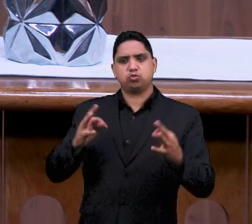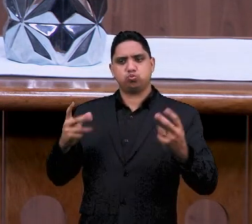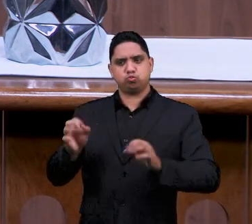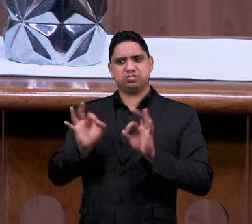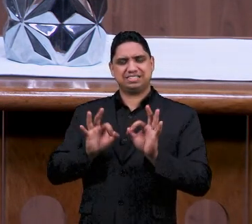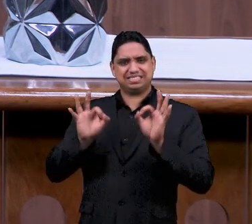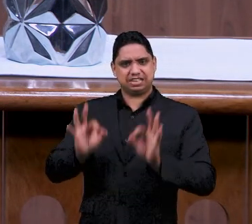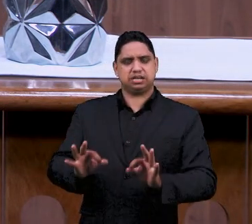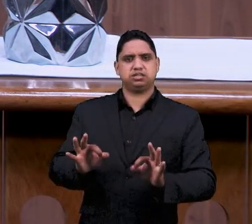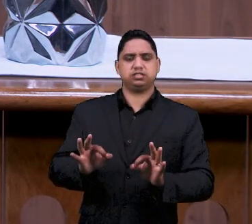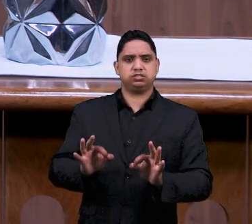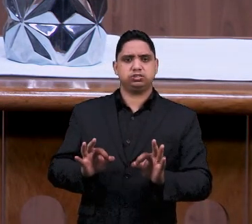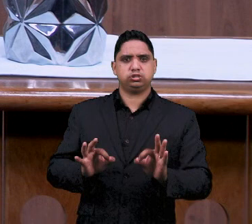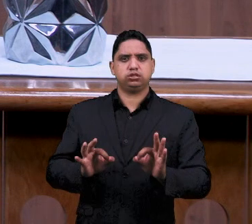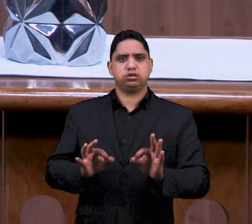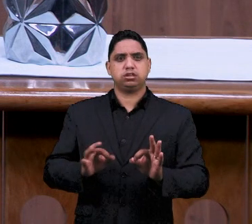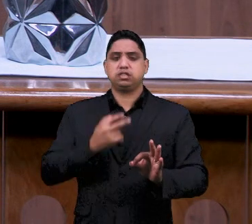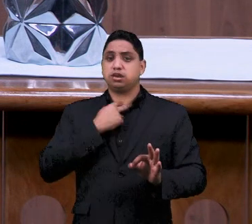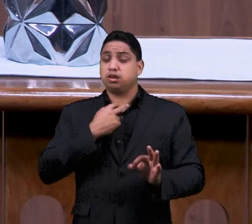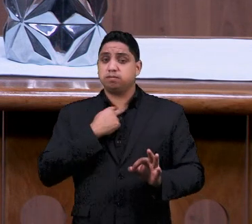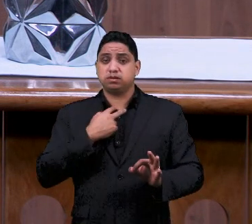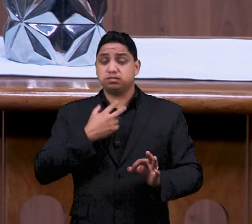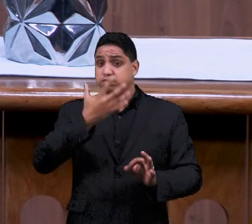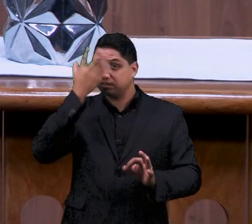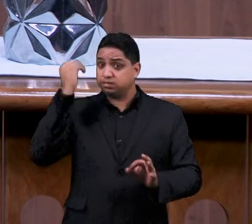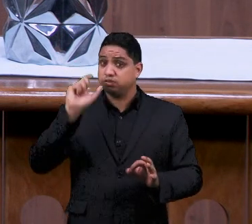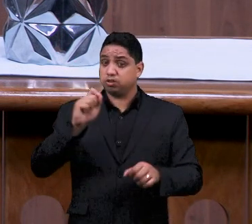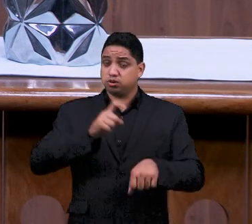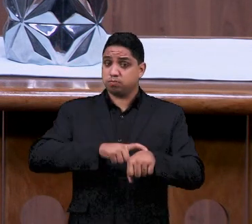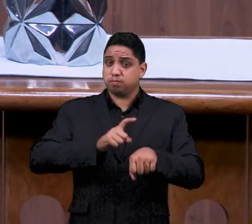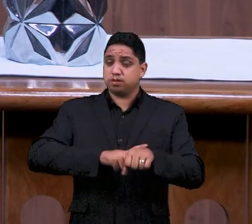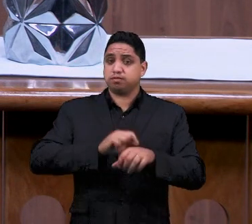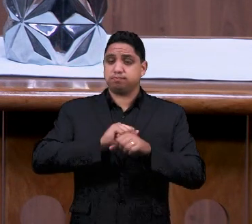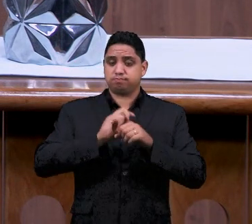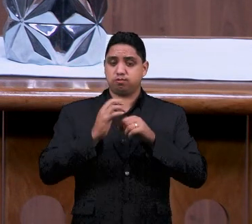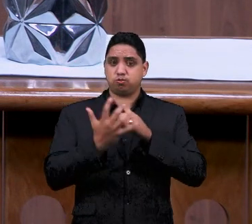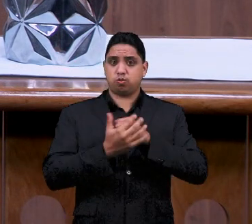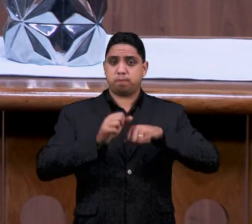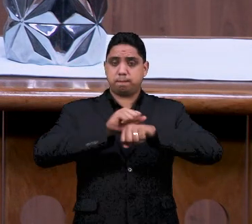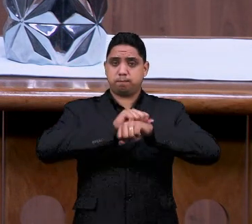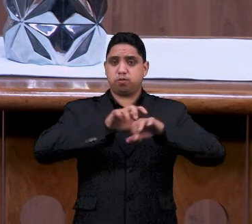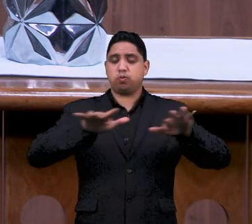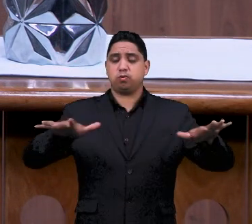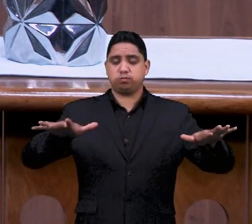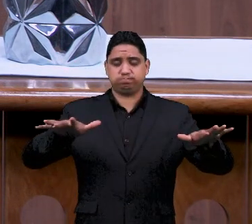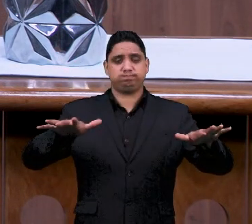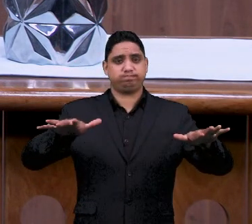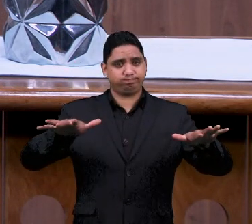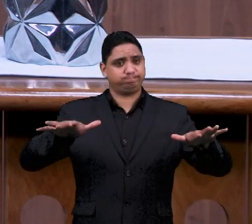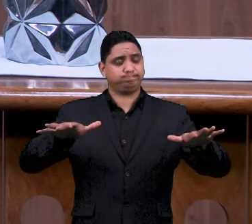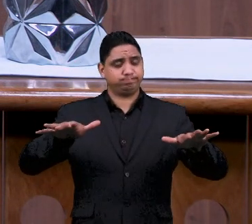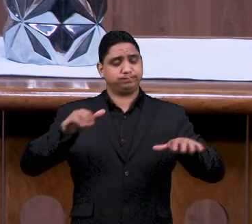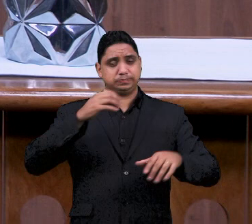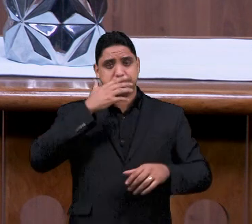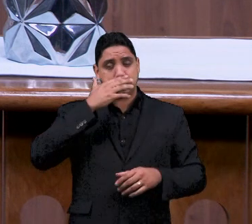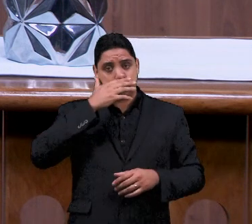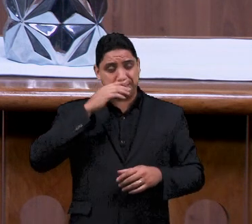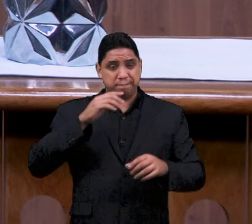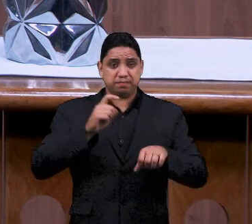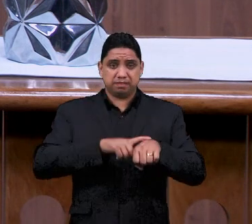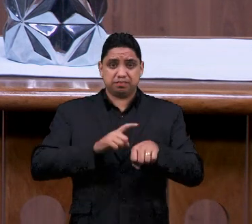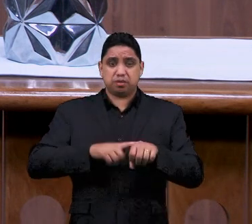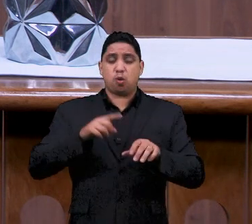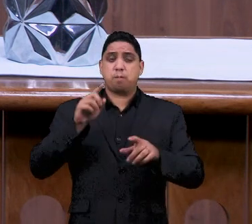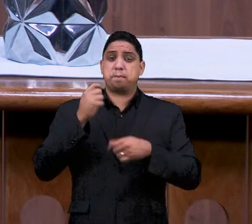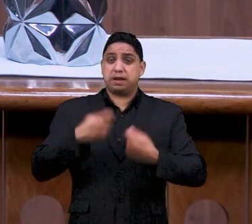ne pouvons pas oublier que nous sommes dans un moment spécial, dans un moment de pandémie, un moment où les